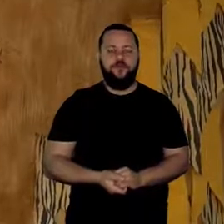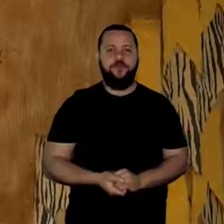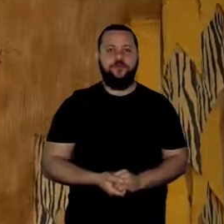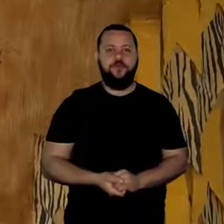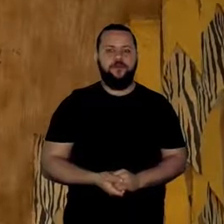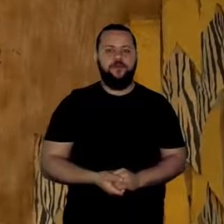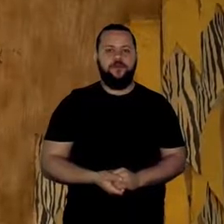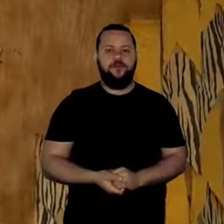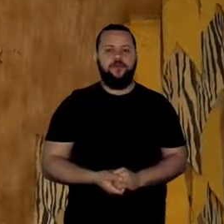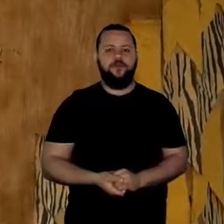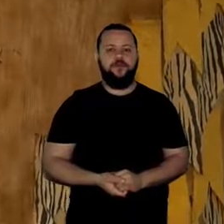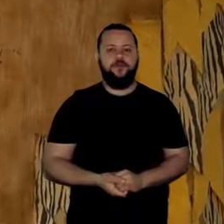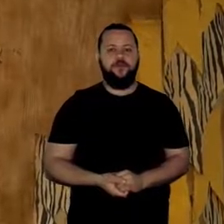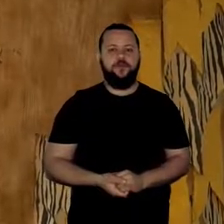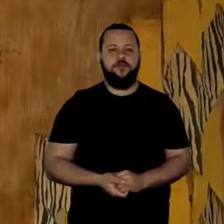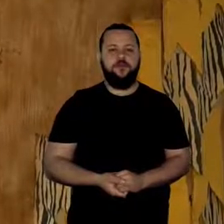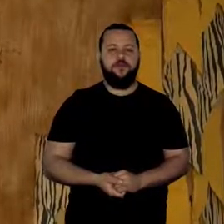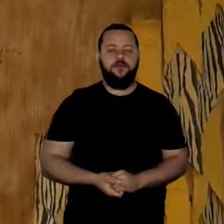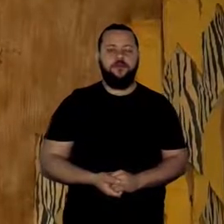ah, ah, ah, ah,